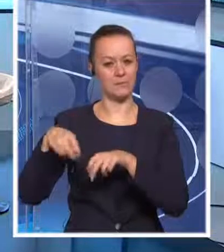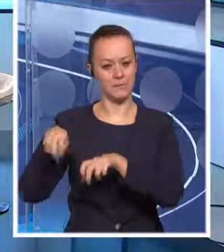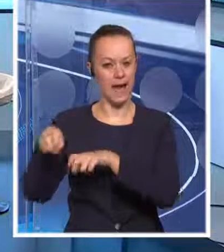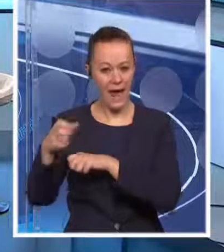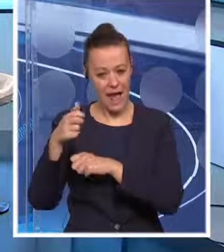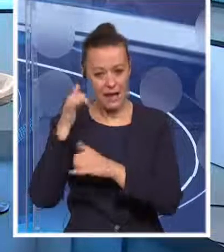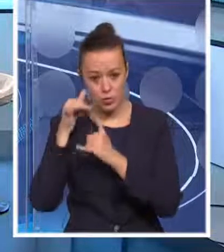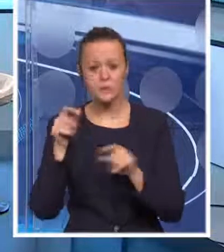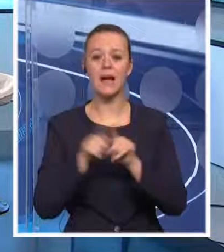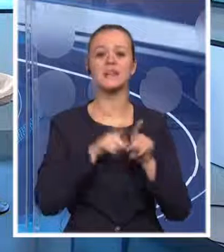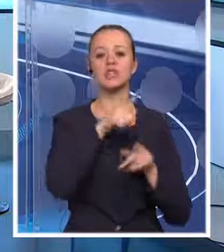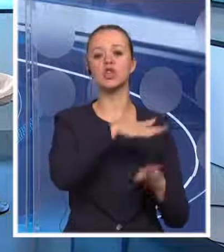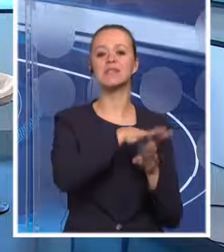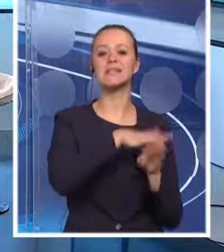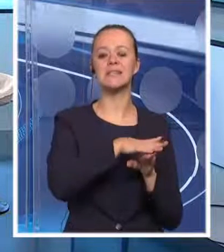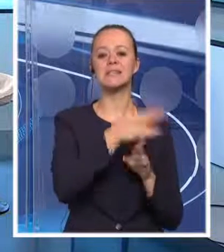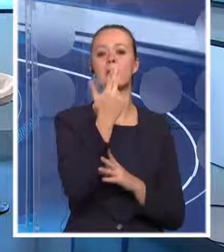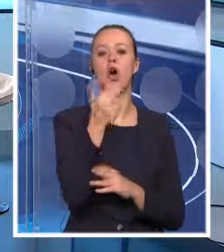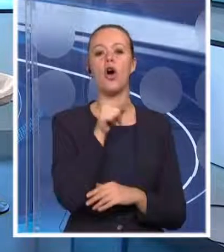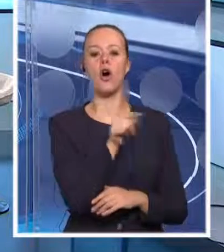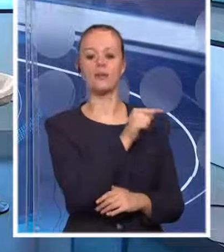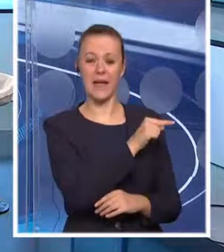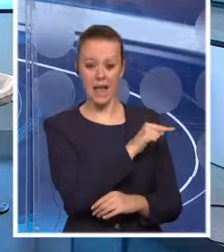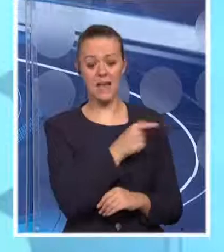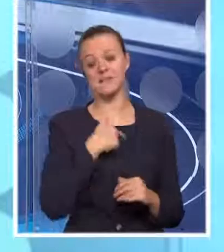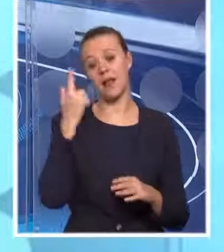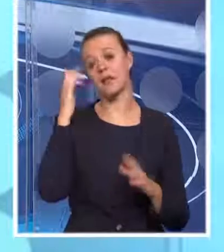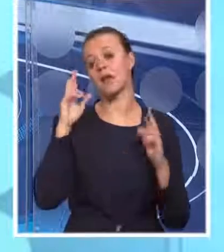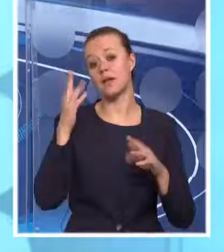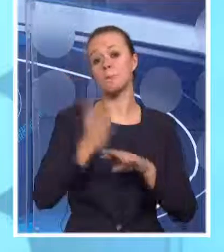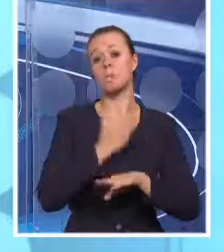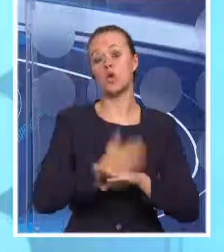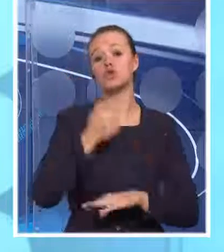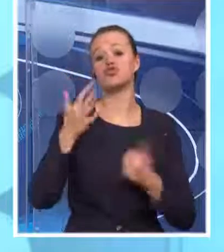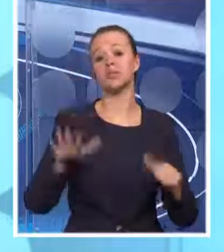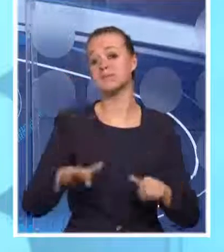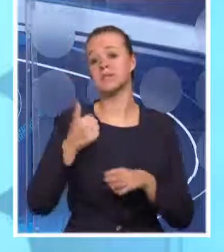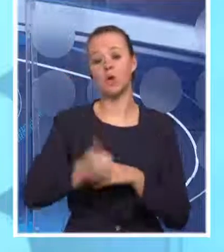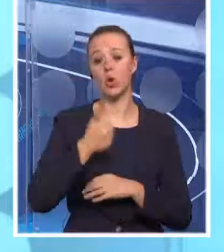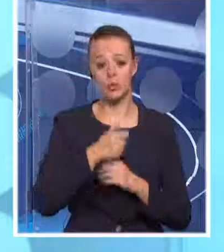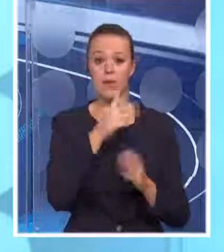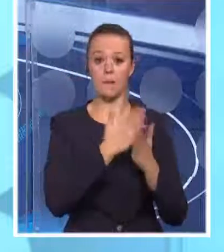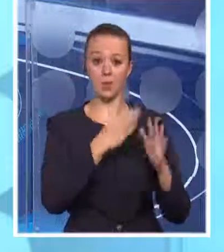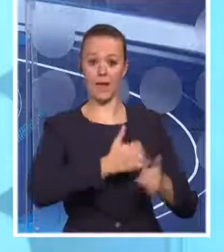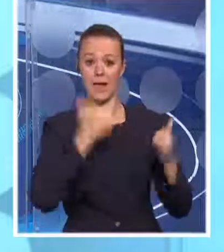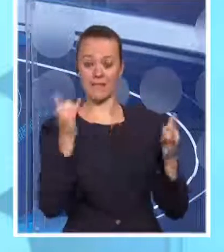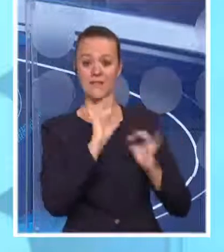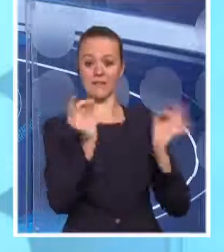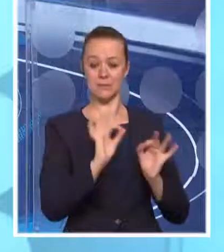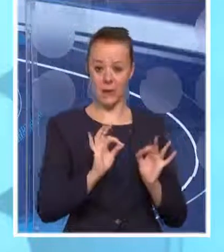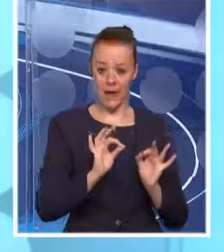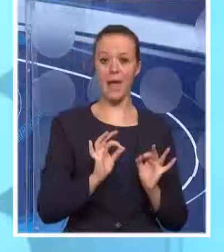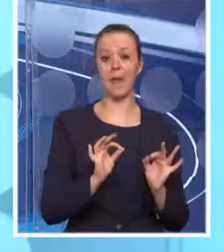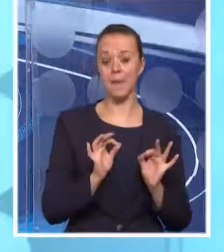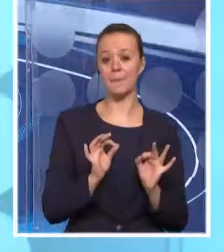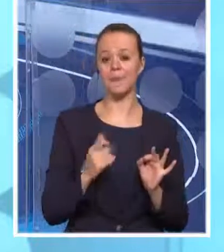ovom sistemu hotelijarstva. Nadam se da COVID će proći za 6 meseci, godinu dana, da će ceo taj sistem razviti i da ga spremno dočekamo kako bi što